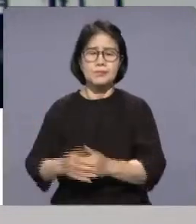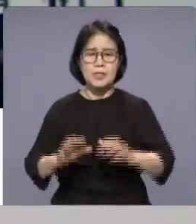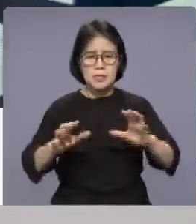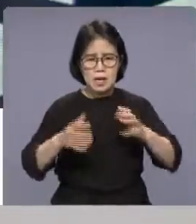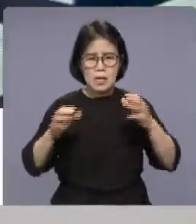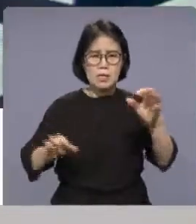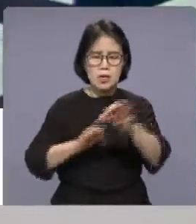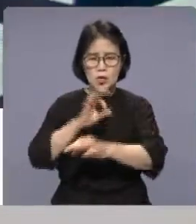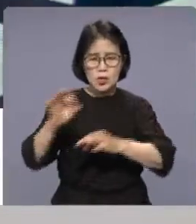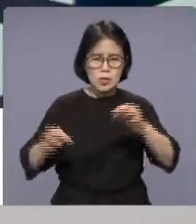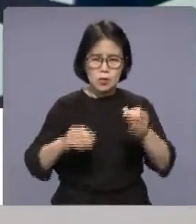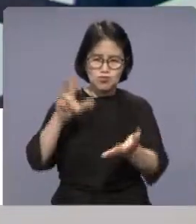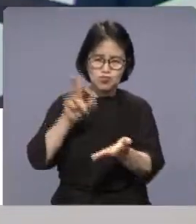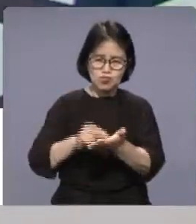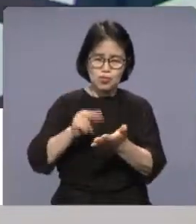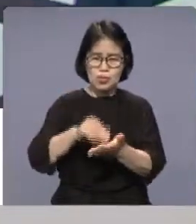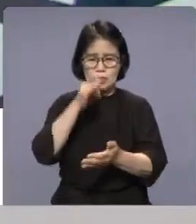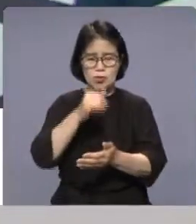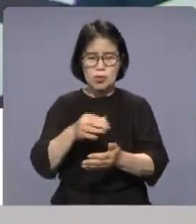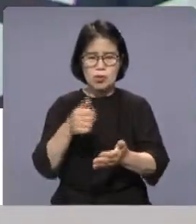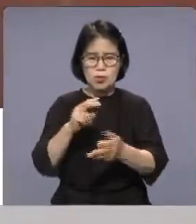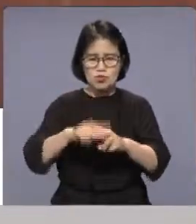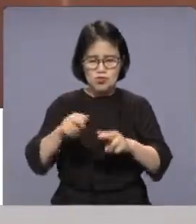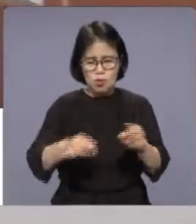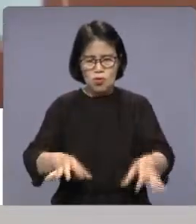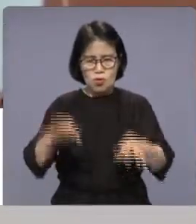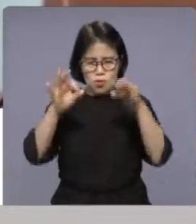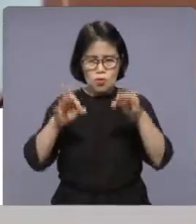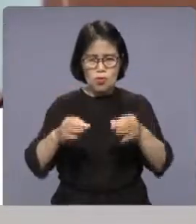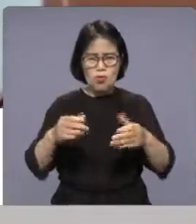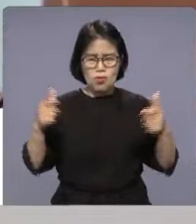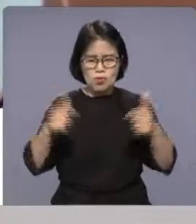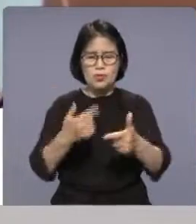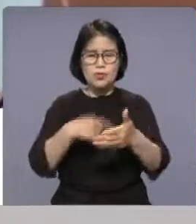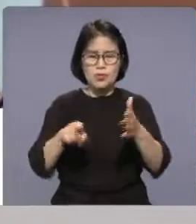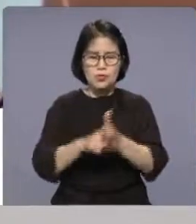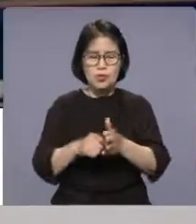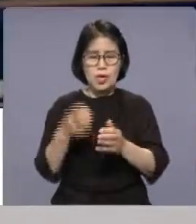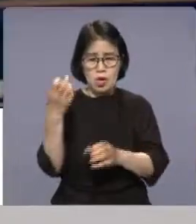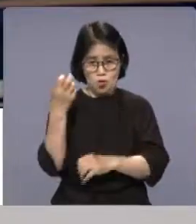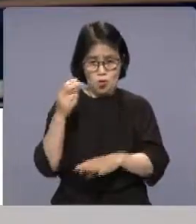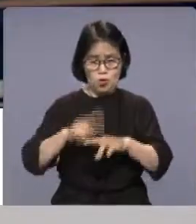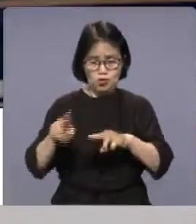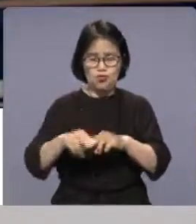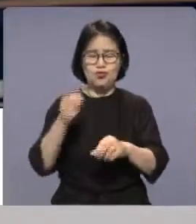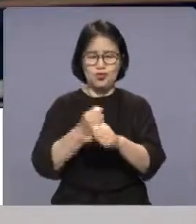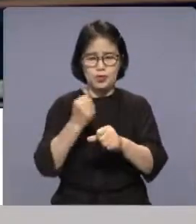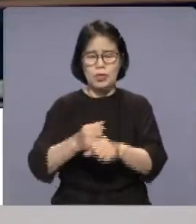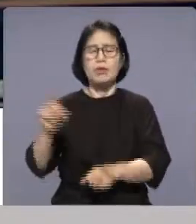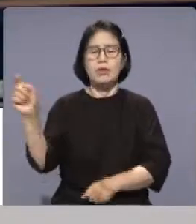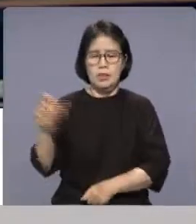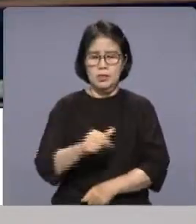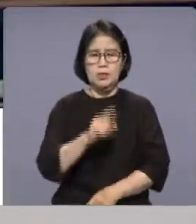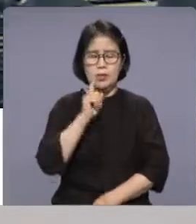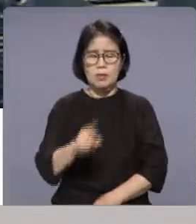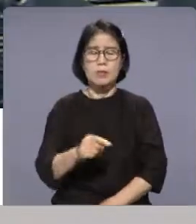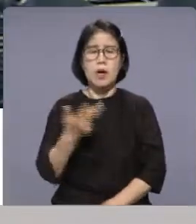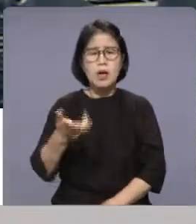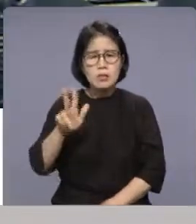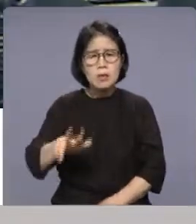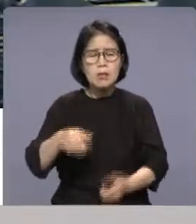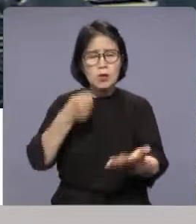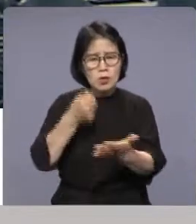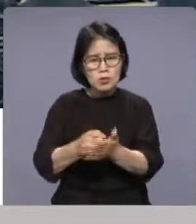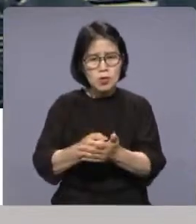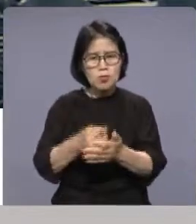세계 경제를 강타하고 있는 고유가를 잡기 위해 주요 산유국들이 원유 증산에 속도를 내기로 했습니다. 하지만 이번